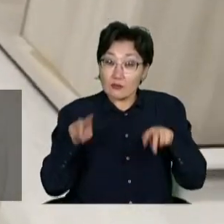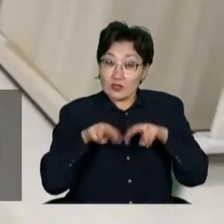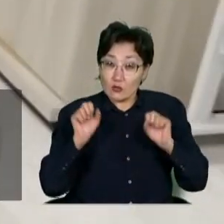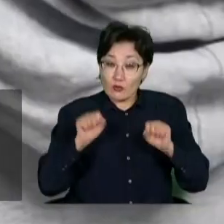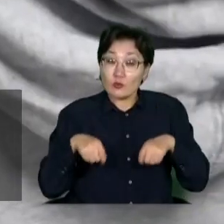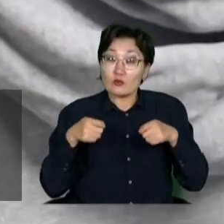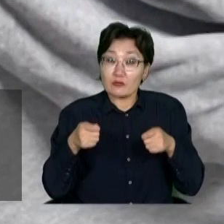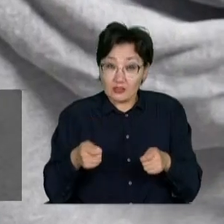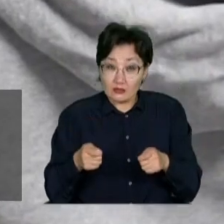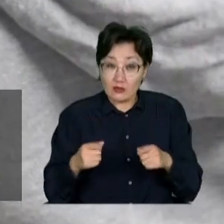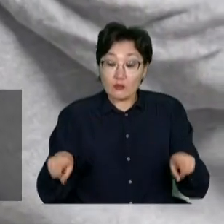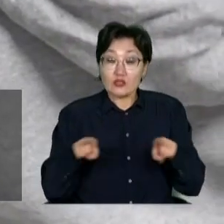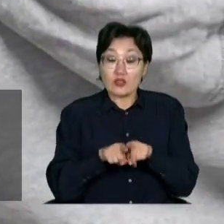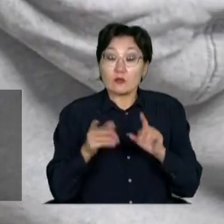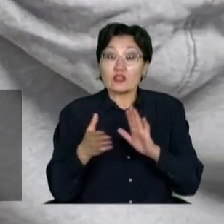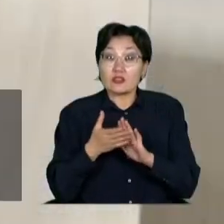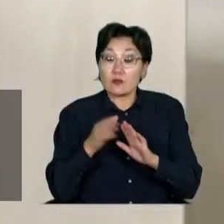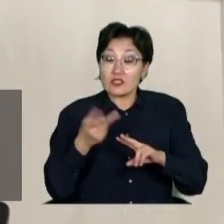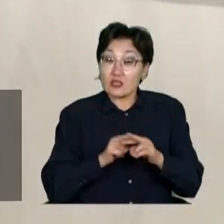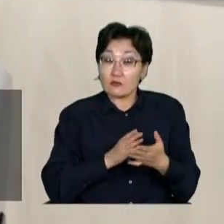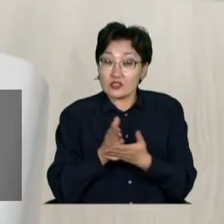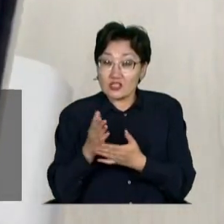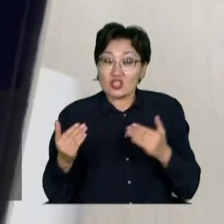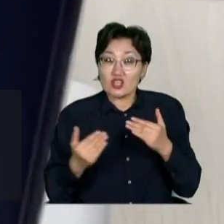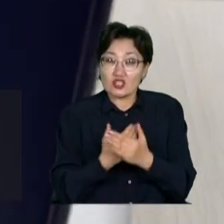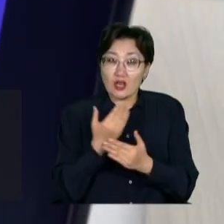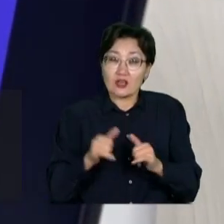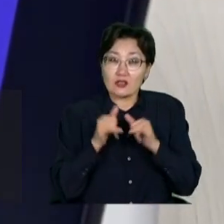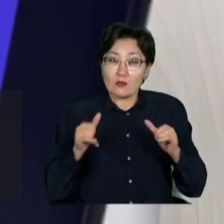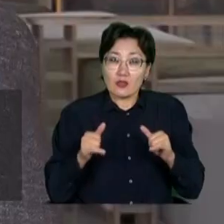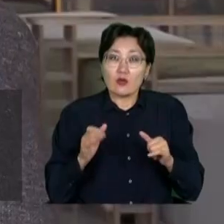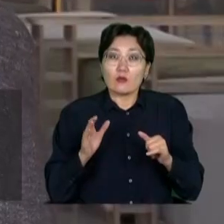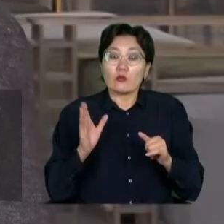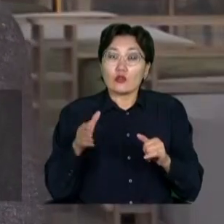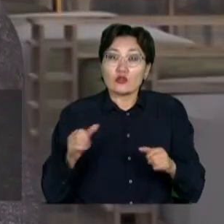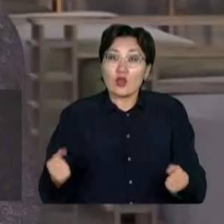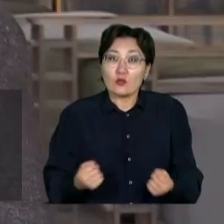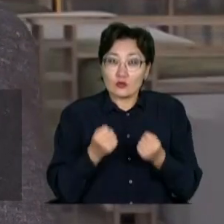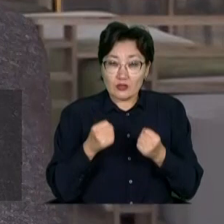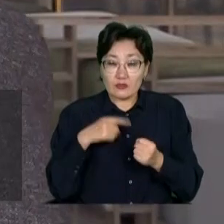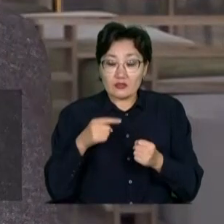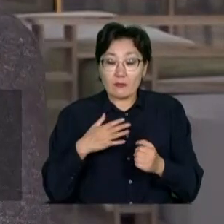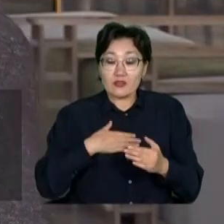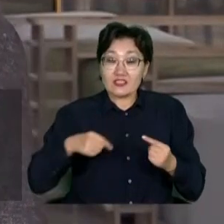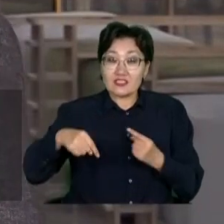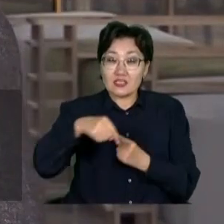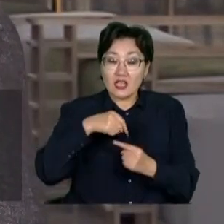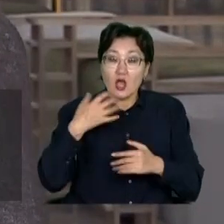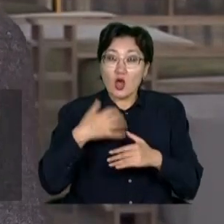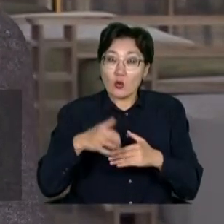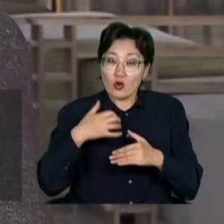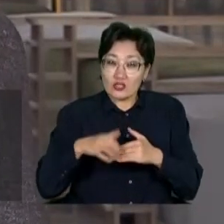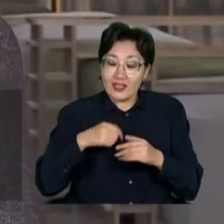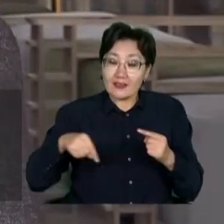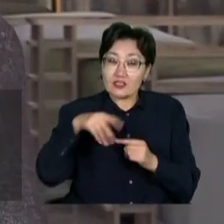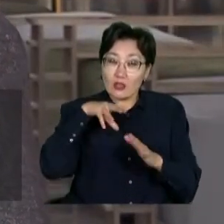мүмкіндік береді екен. Мұндай марапат аталған салаға жаңа леп береді, дейді кәсіпкер. Біз кәсіпкерліктің орта субъектісіміз, оның